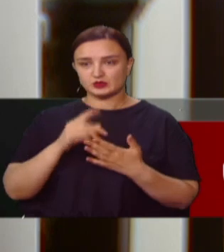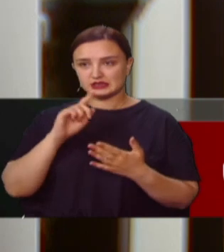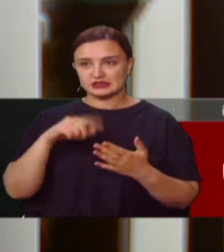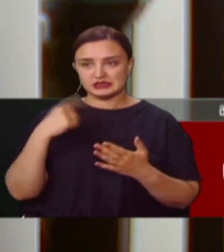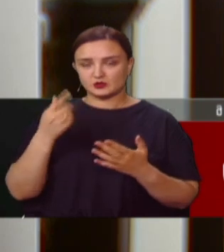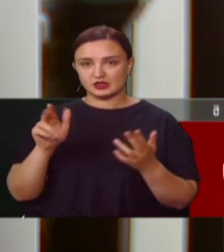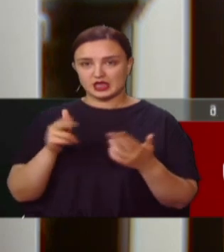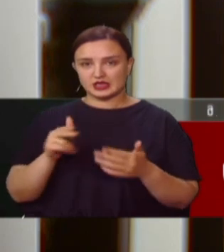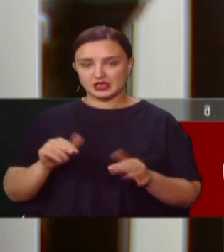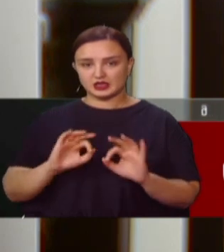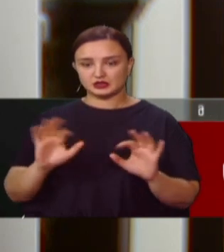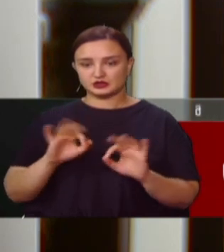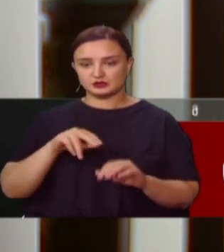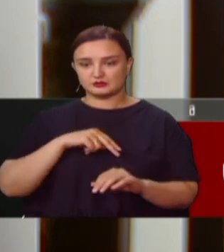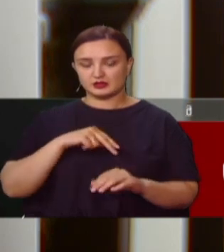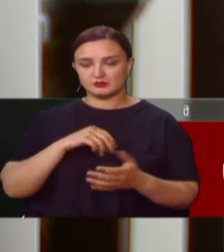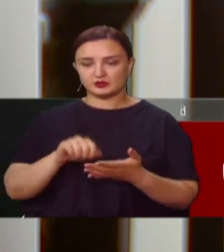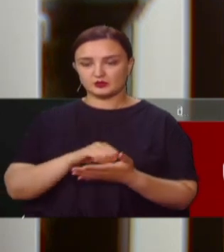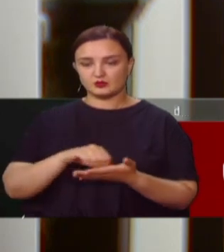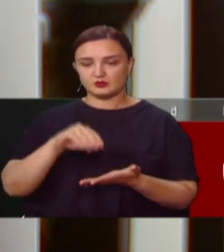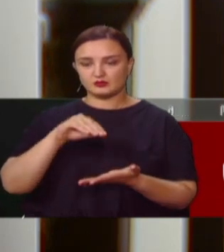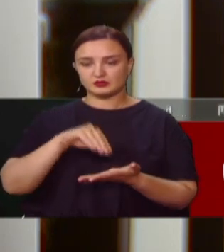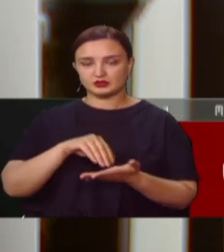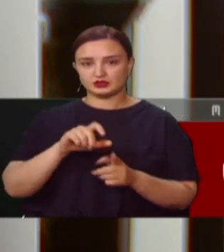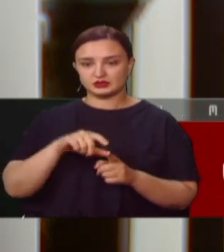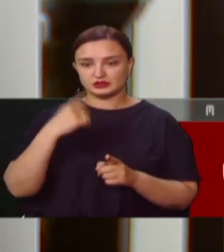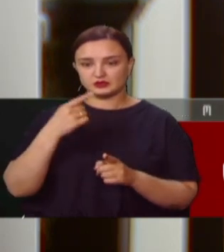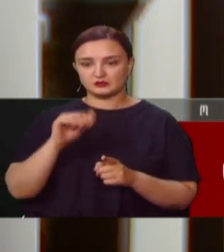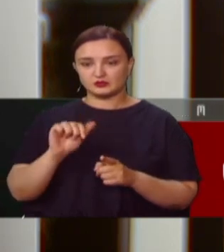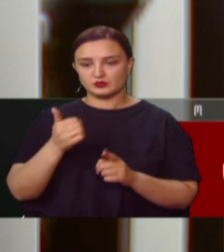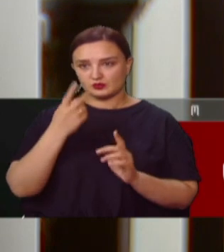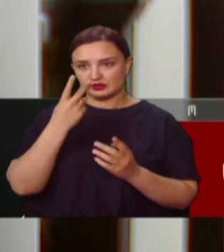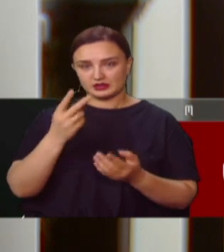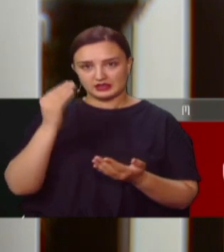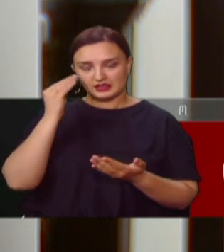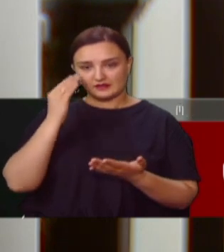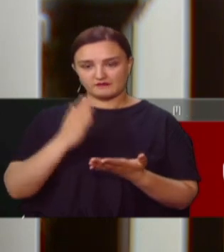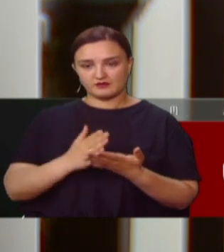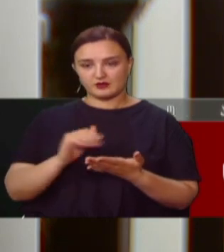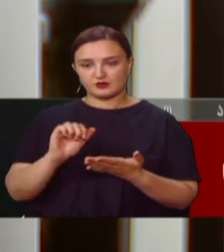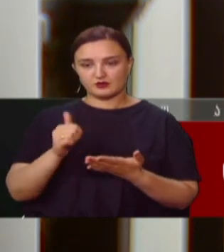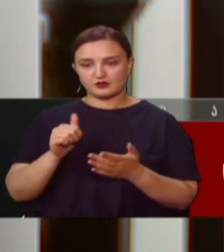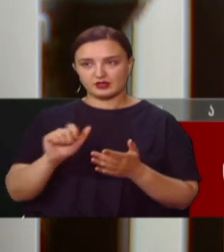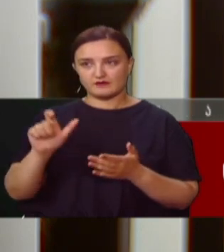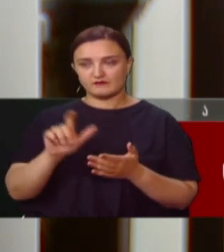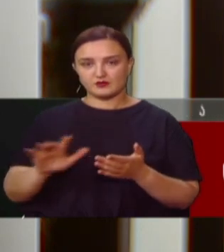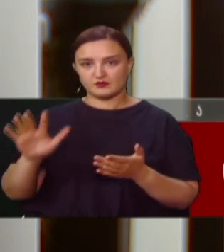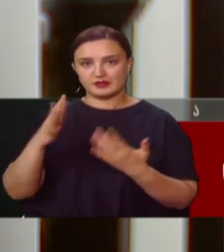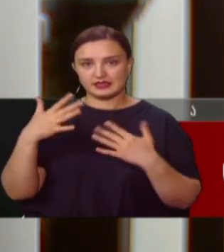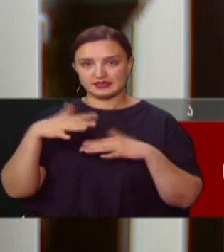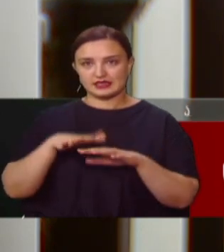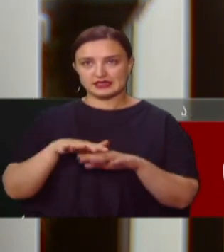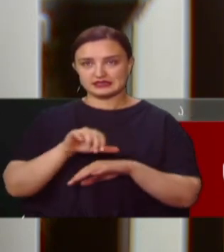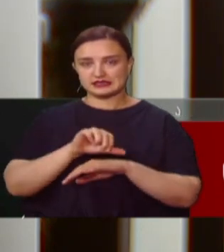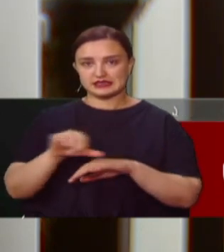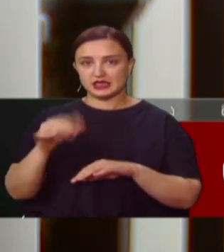ანგარიში პარლამენტს. დოკუმენტში დეტალურად არის საუბარი იმის თაობაზე, თუ როგორი ხედვა აქვს მთავრობას როგორც ევროინტეგრაციის საგარეო პოლიტიკის მიმართულებით,